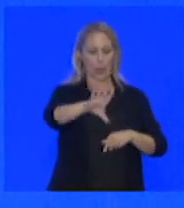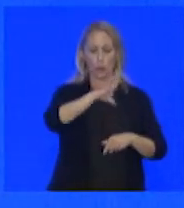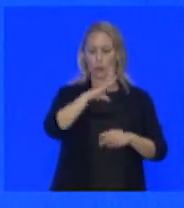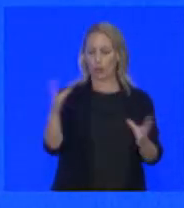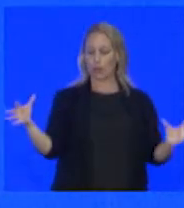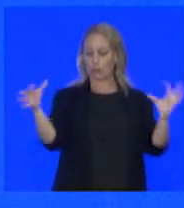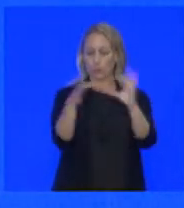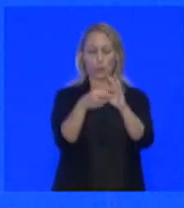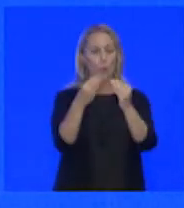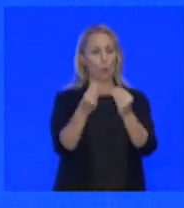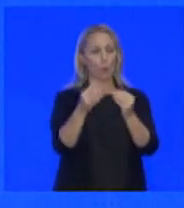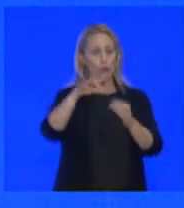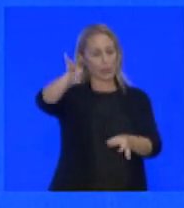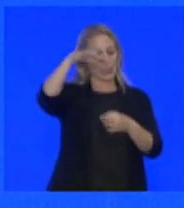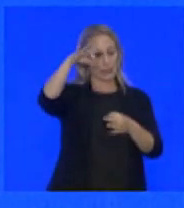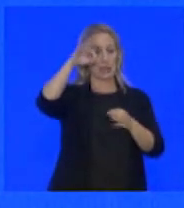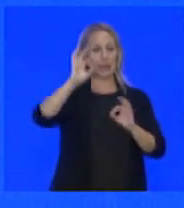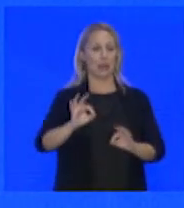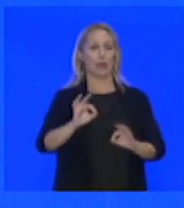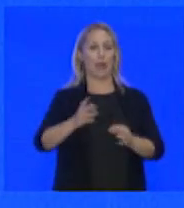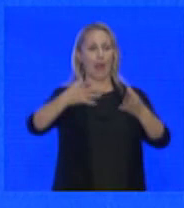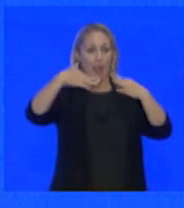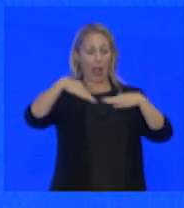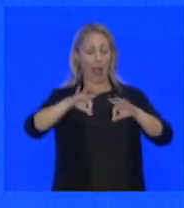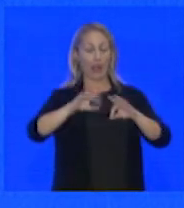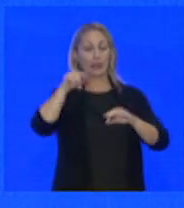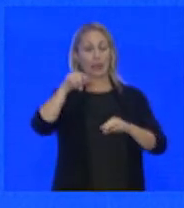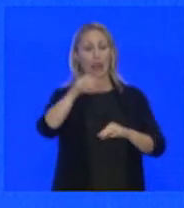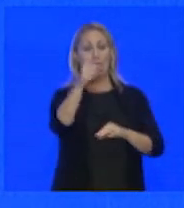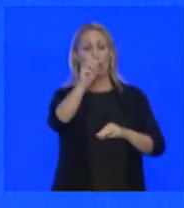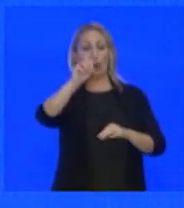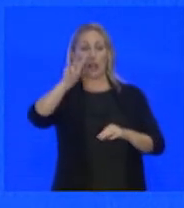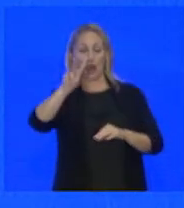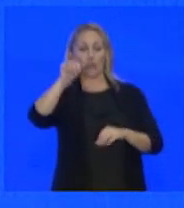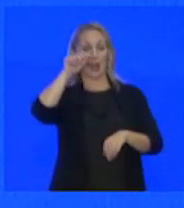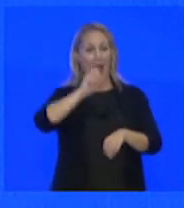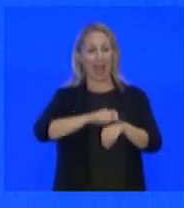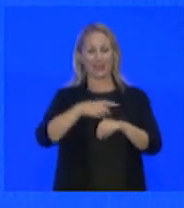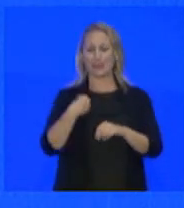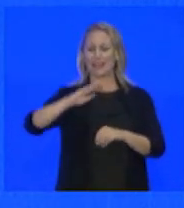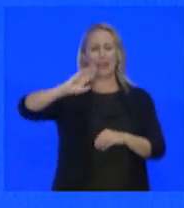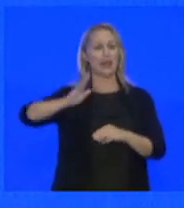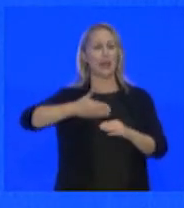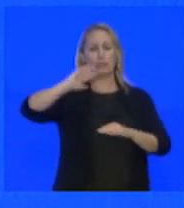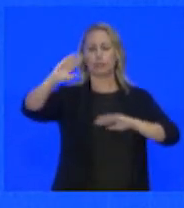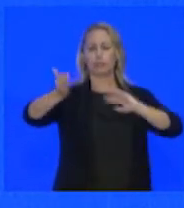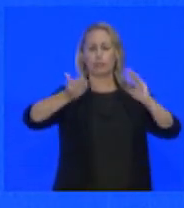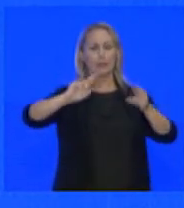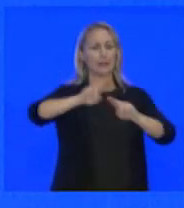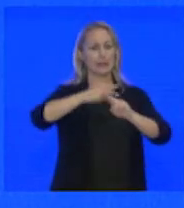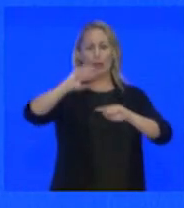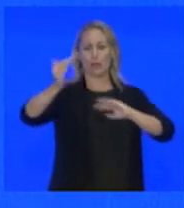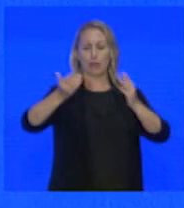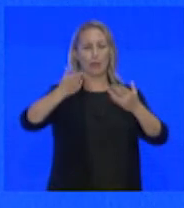κράτος. Και σε πρώτο επίπεδο θα συγκεντρωθούν εκεί υπηρεσίες που είναι διαθέσιμες σε πολλές διάσπαρτες πλατφόρμες. Σταδιακά